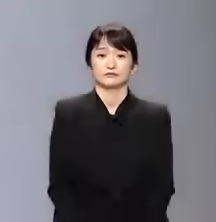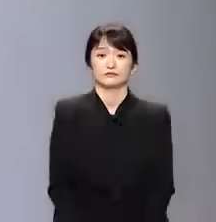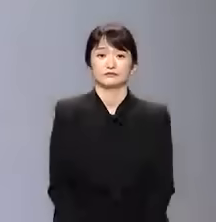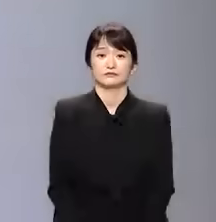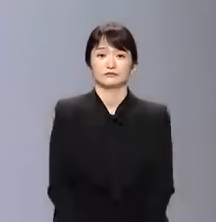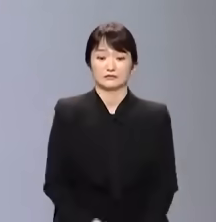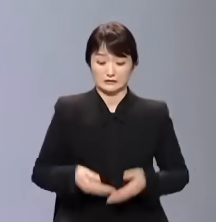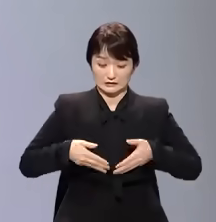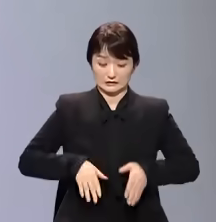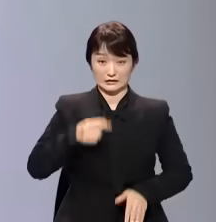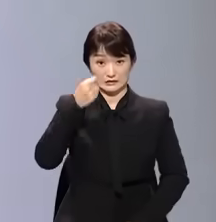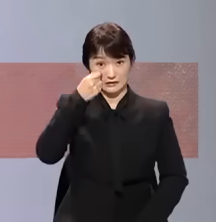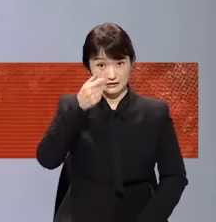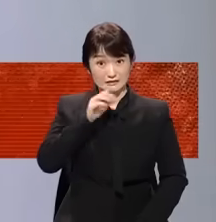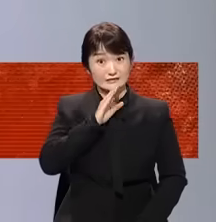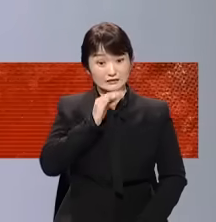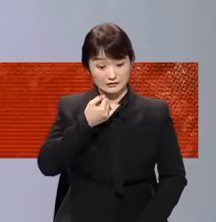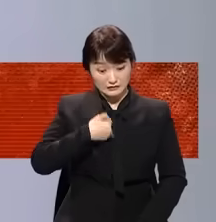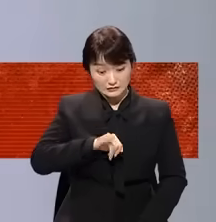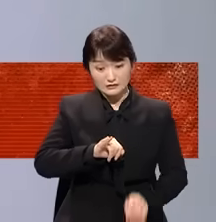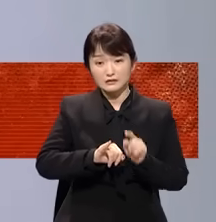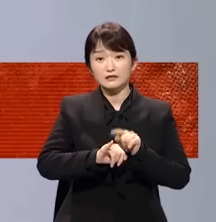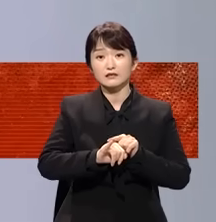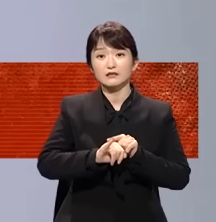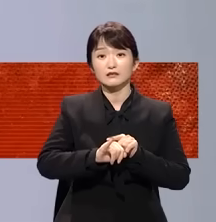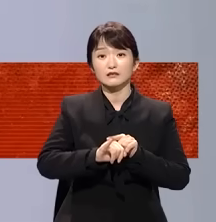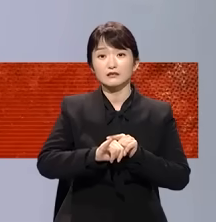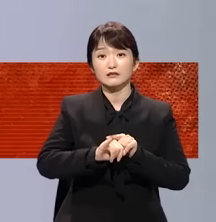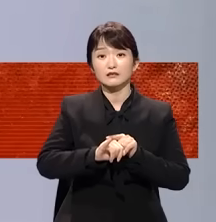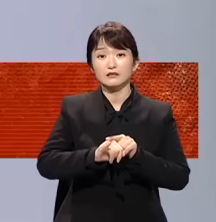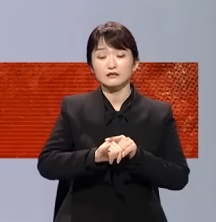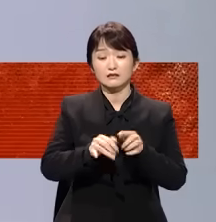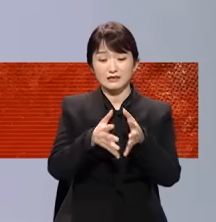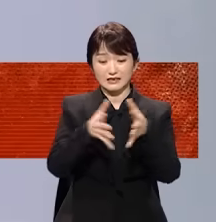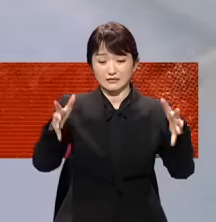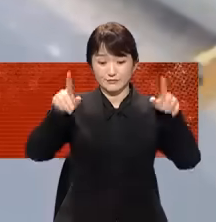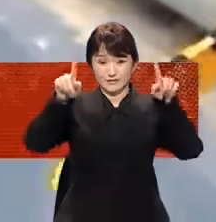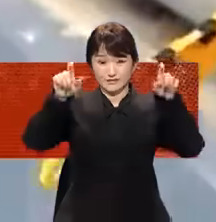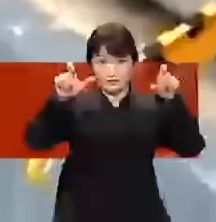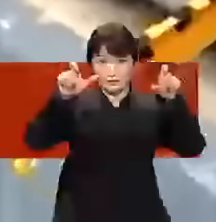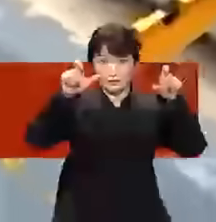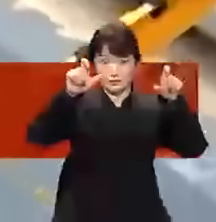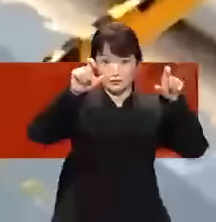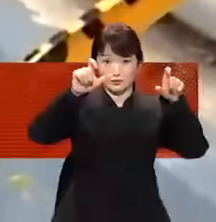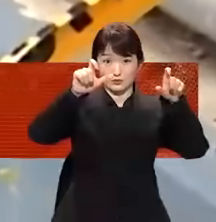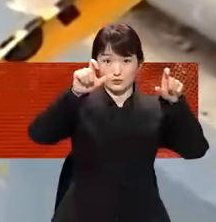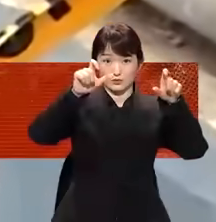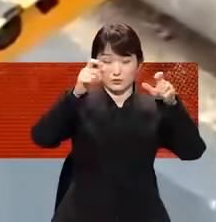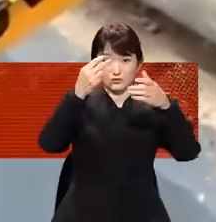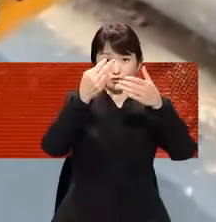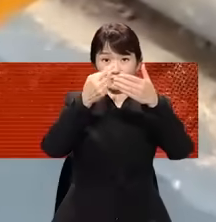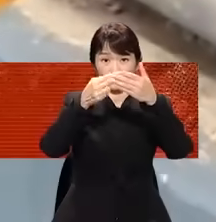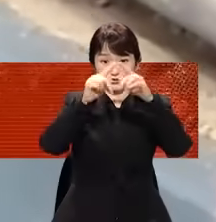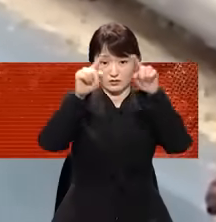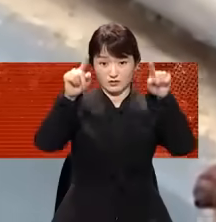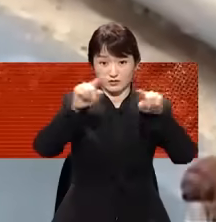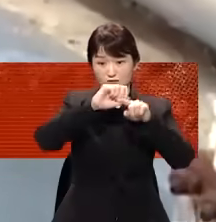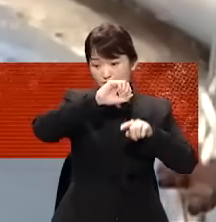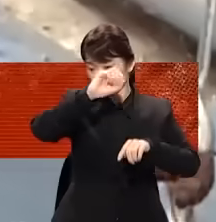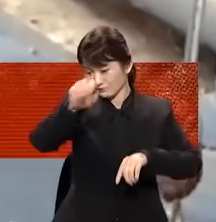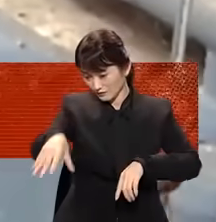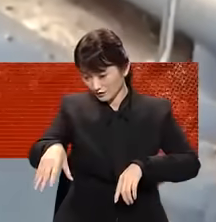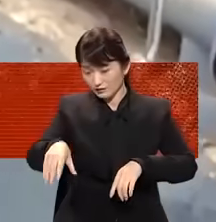6개월짜리 자기 친딸을 참 15층에서 자신의 집에서 이렇게 한